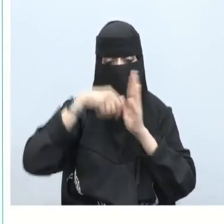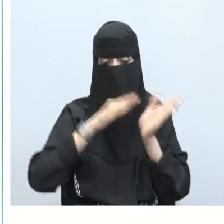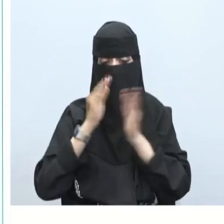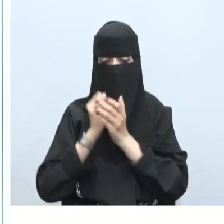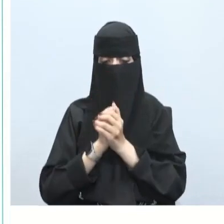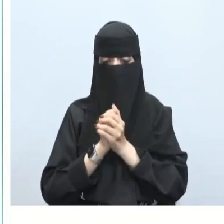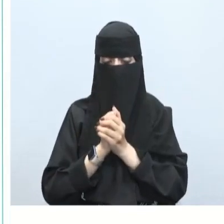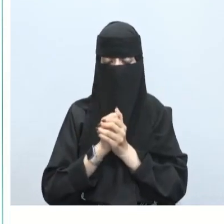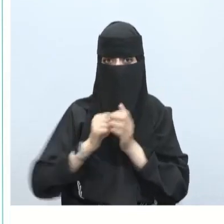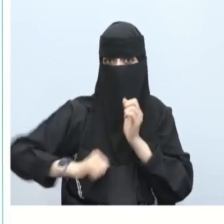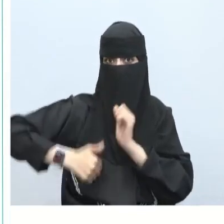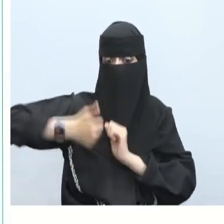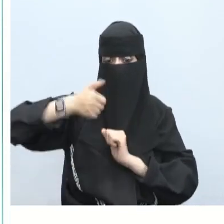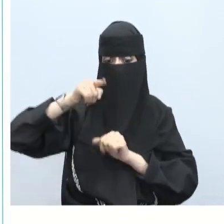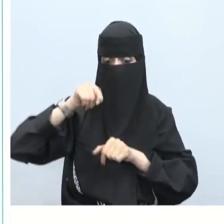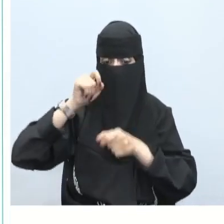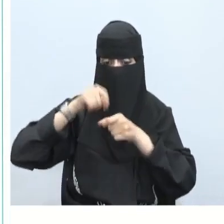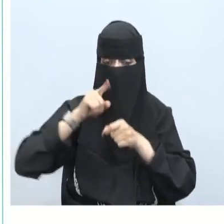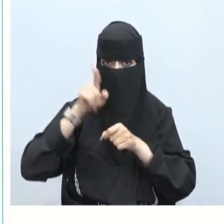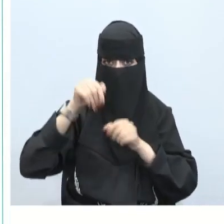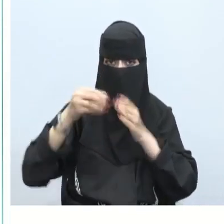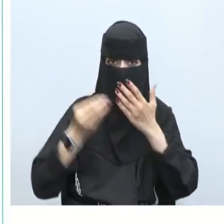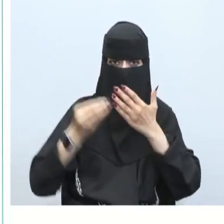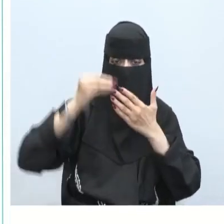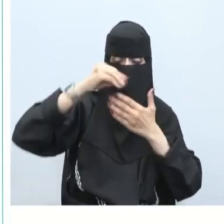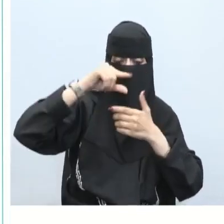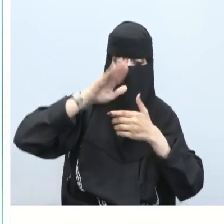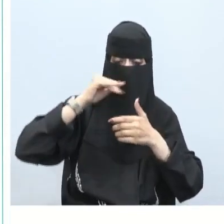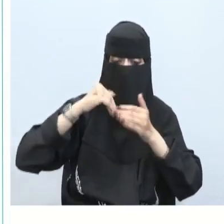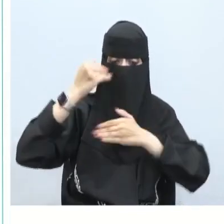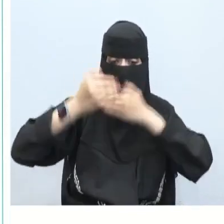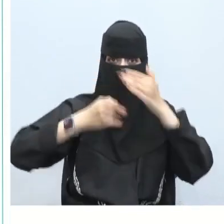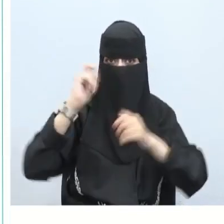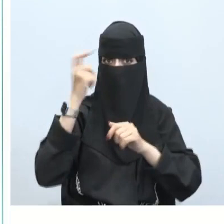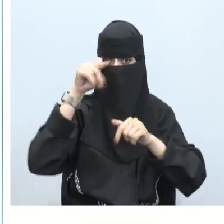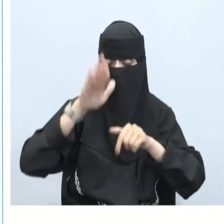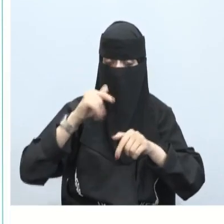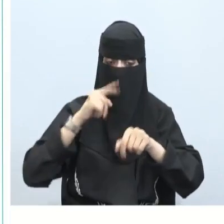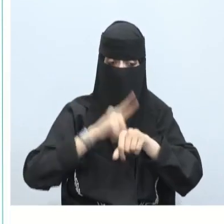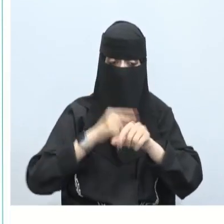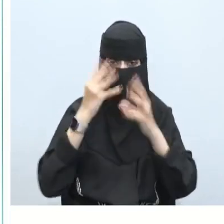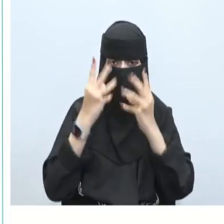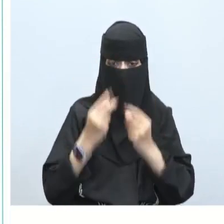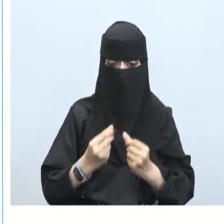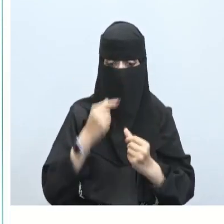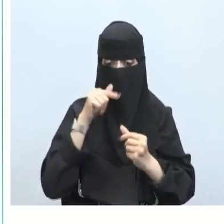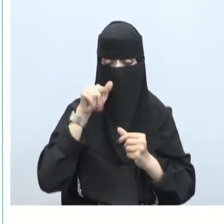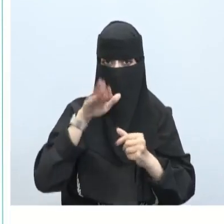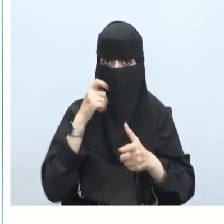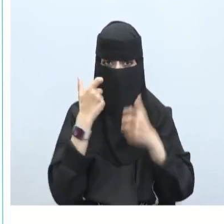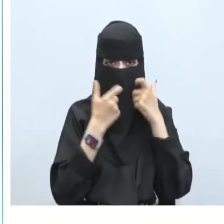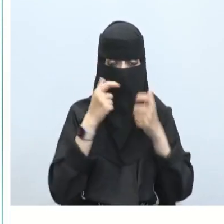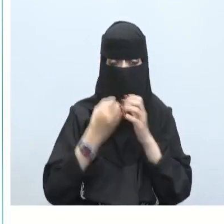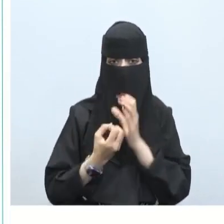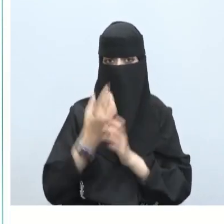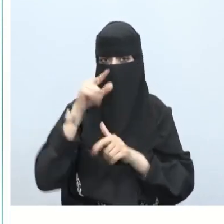ايضا تساعدنا في انجاز الخطوات خطوه تلو خطوه بسرعه وفي التوقيت المناسب لذلك نلاحظ